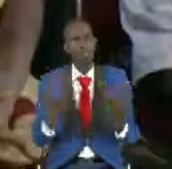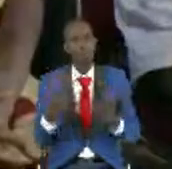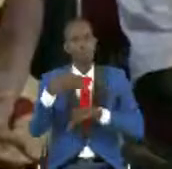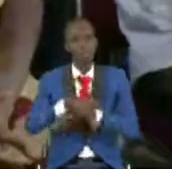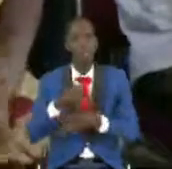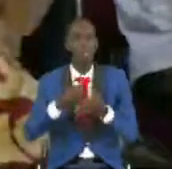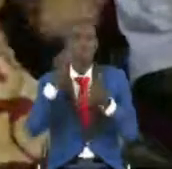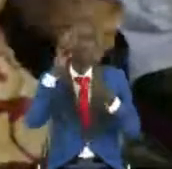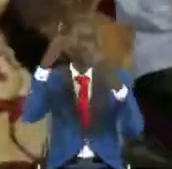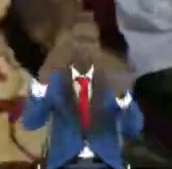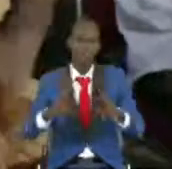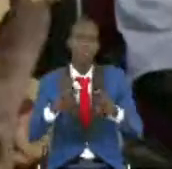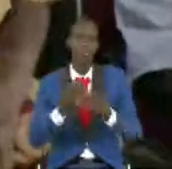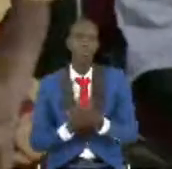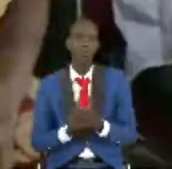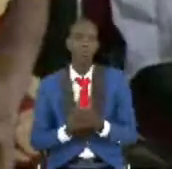va arriver.